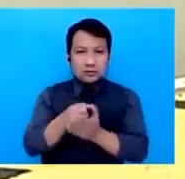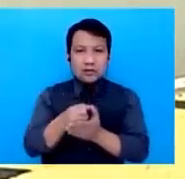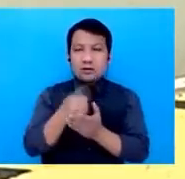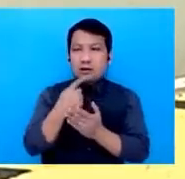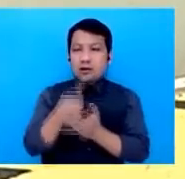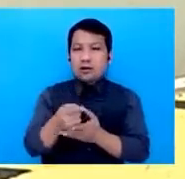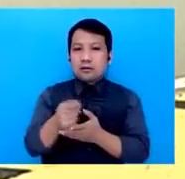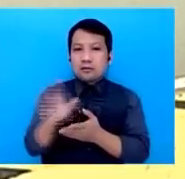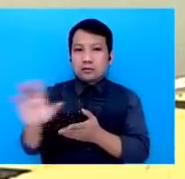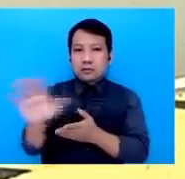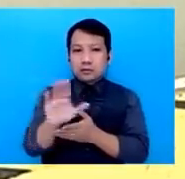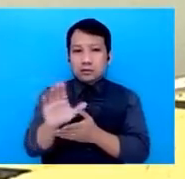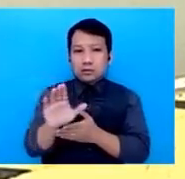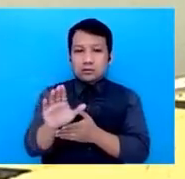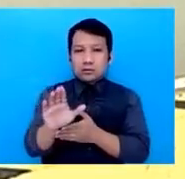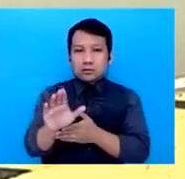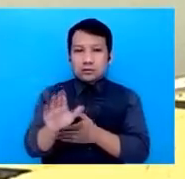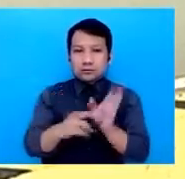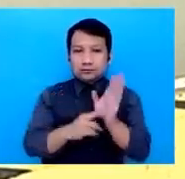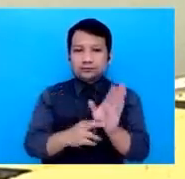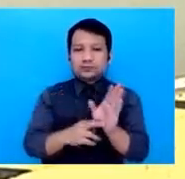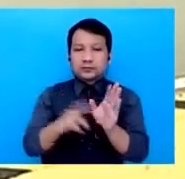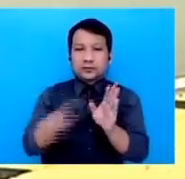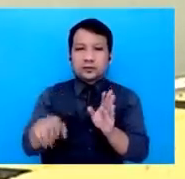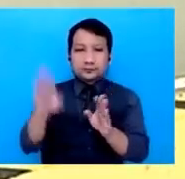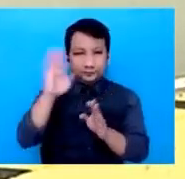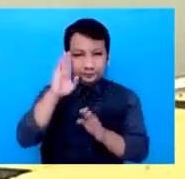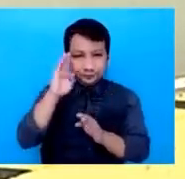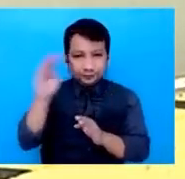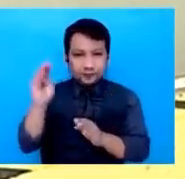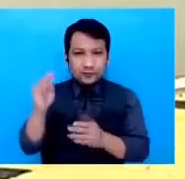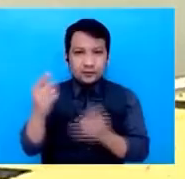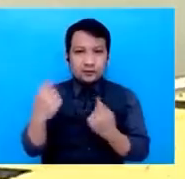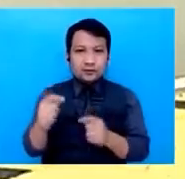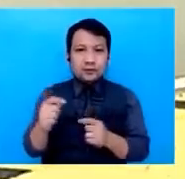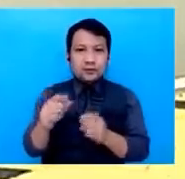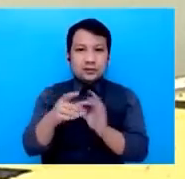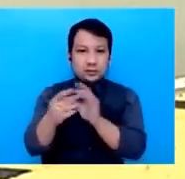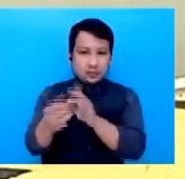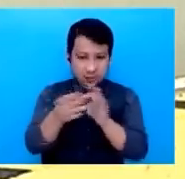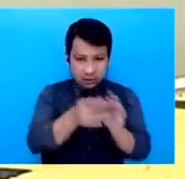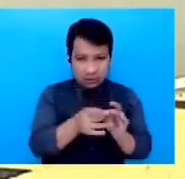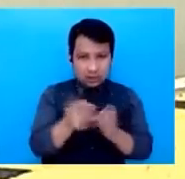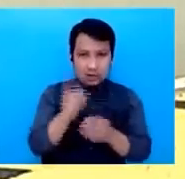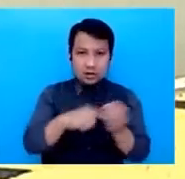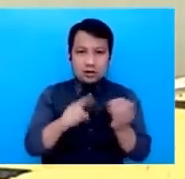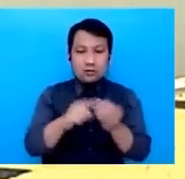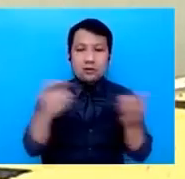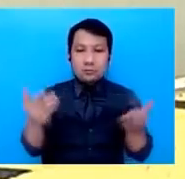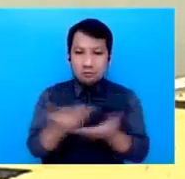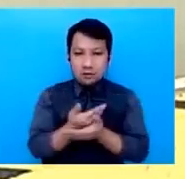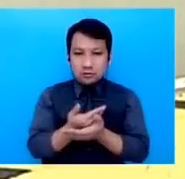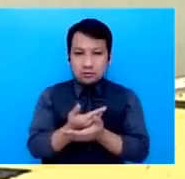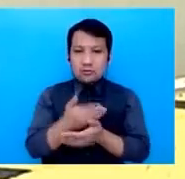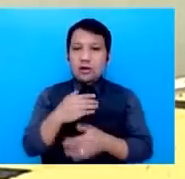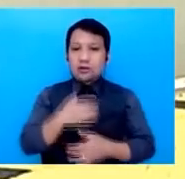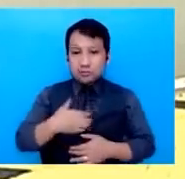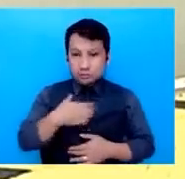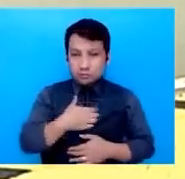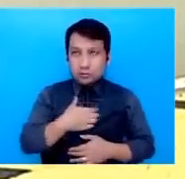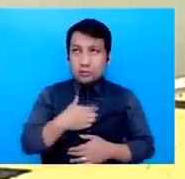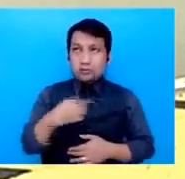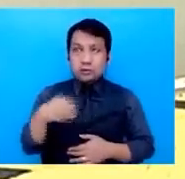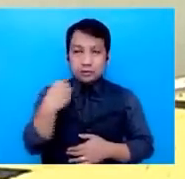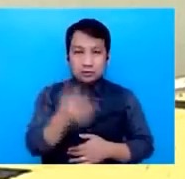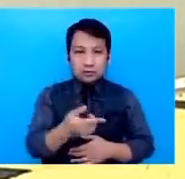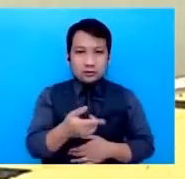ang standard bearer ng Partido Federal ng Pilipinas na si Bongbong Marcos kaugnay doon sa mga bagong disqualification case na ibinato sa